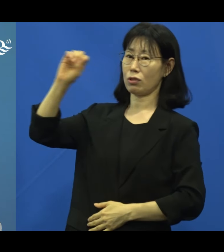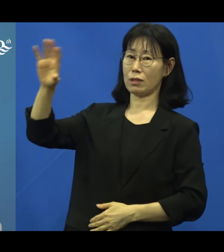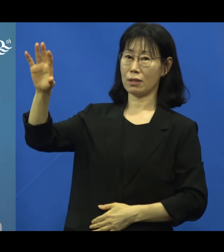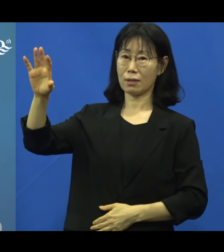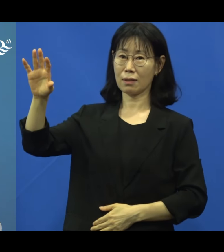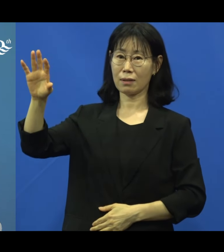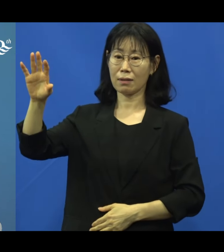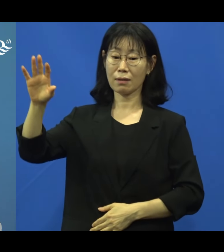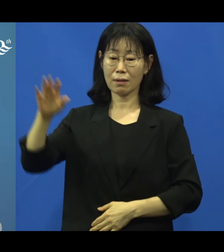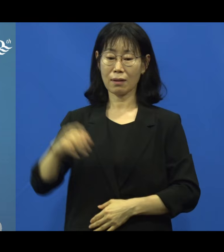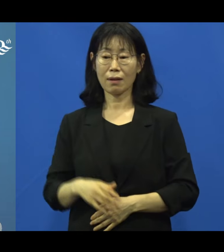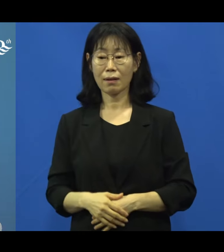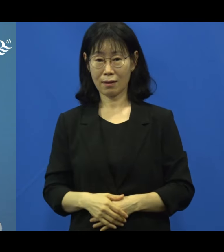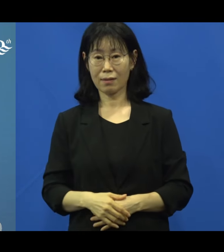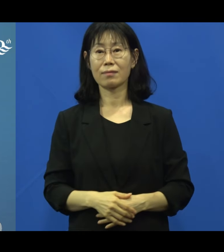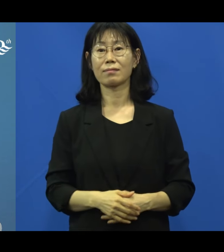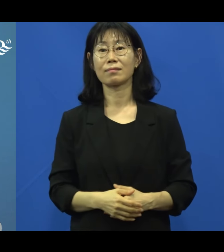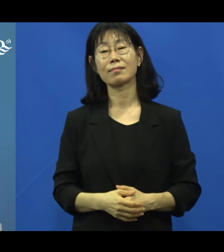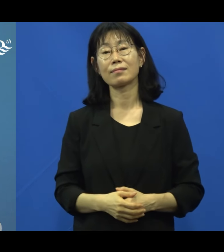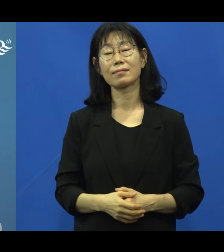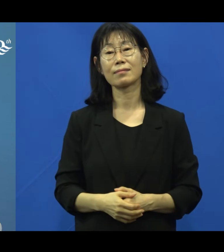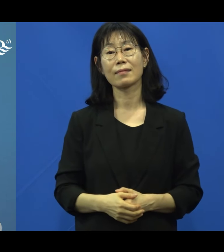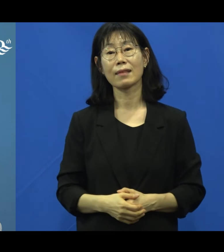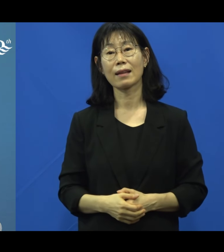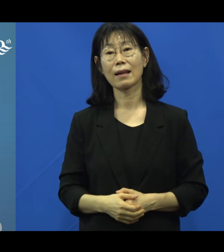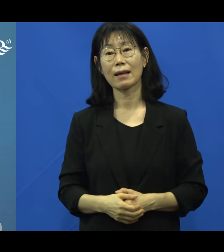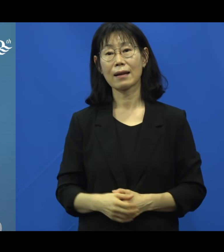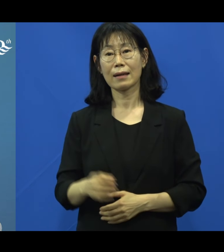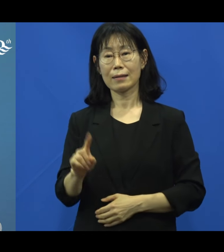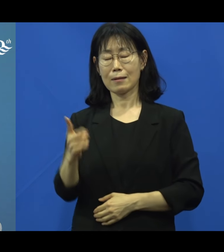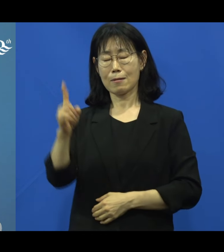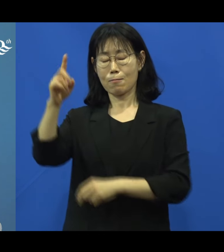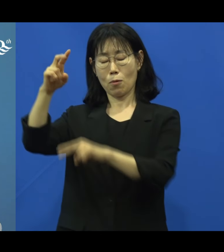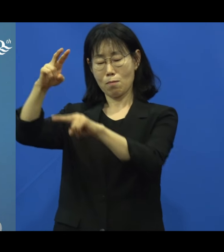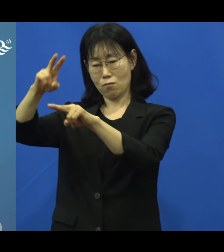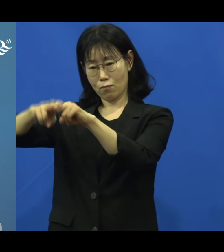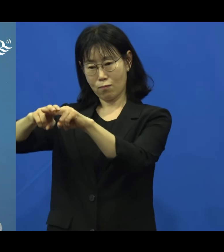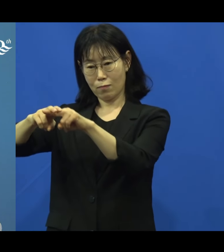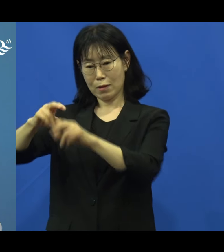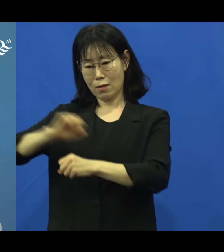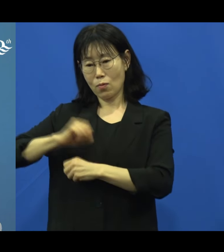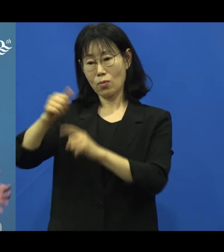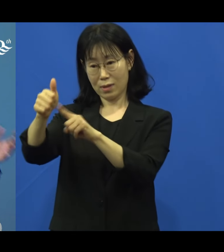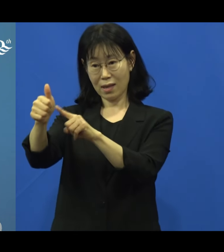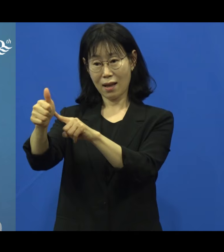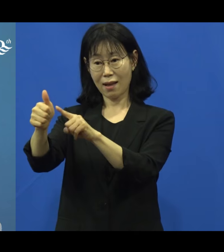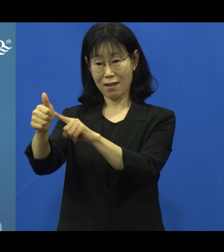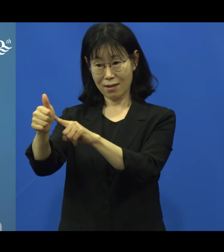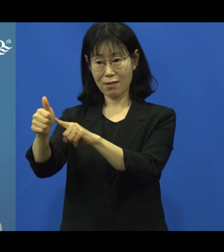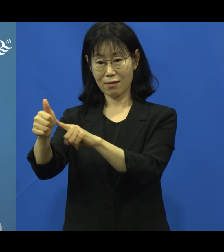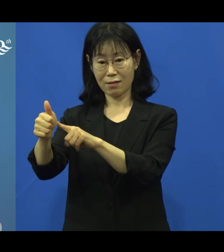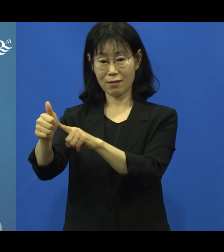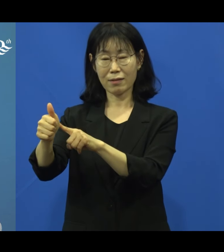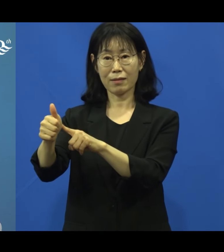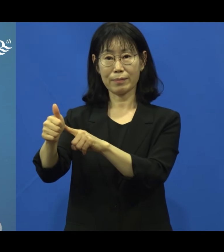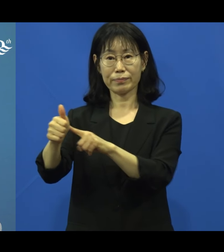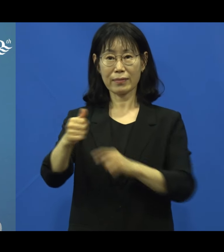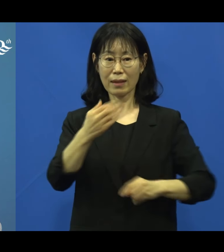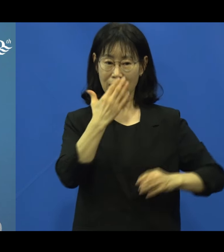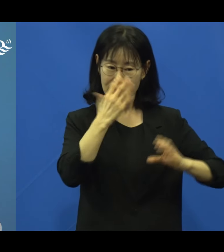왕외에 모두가 그 앞에서 절을 하는데 그의 자존심을 막 세워주잖아요. 여러분, 뭐 이렇게 이 정도 되면요, 주변에서는 막 그냥